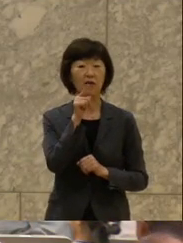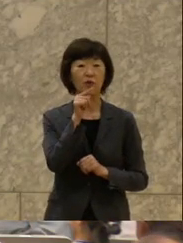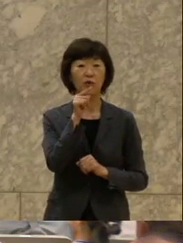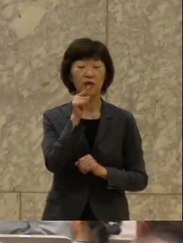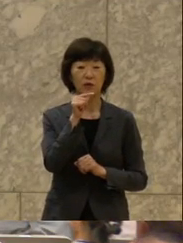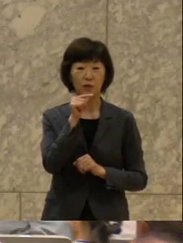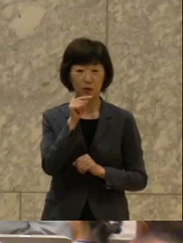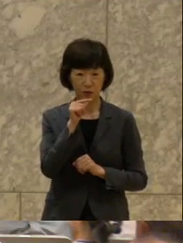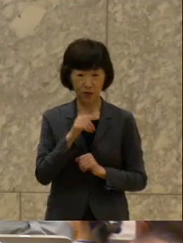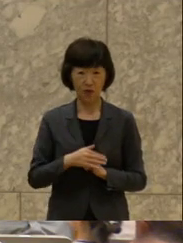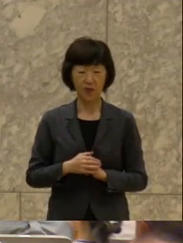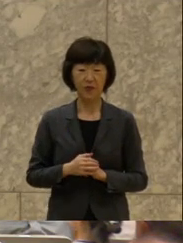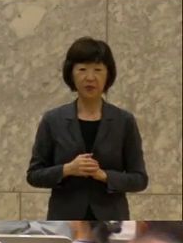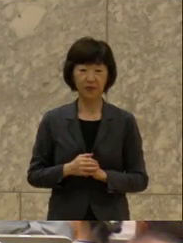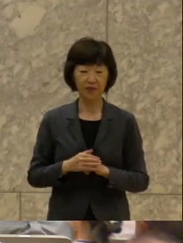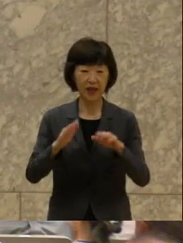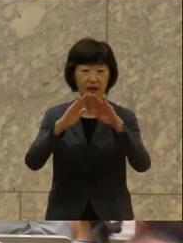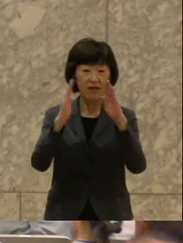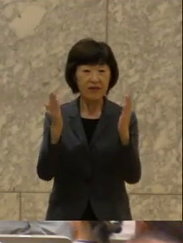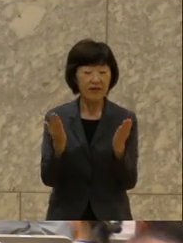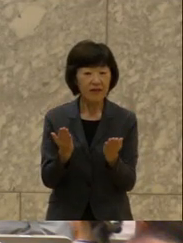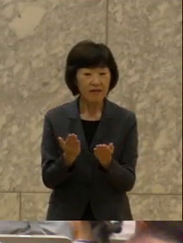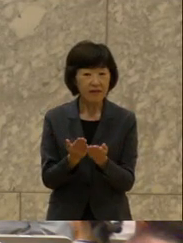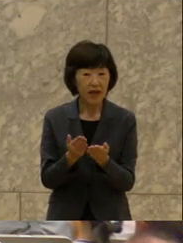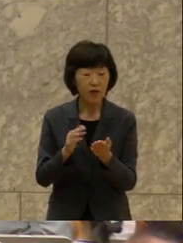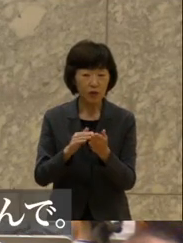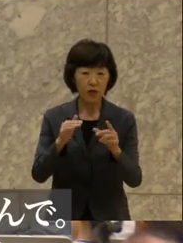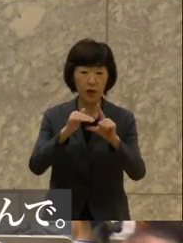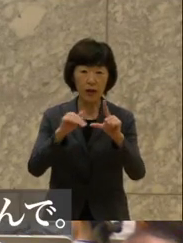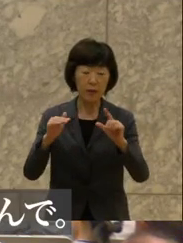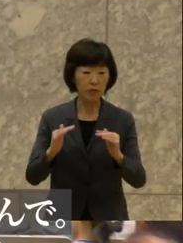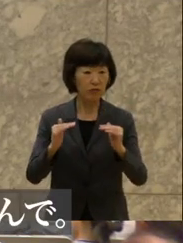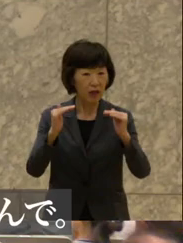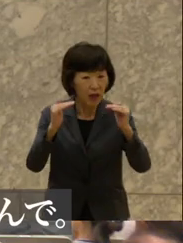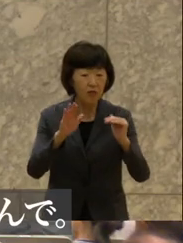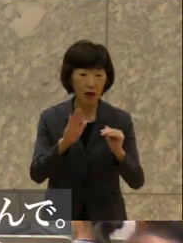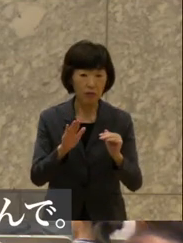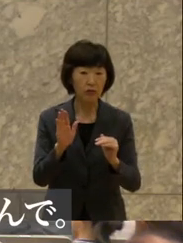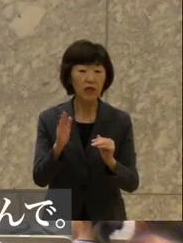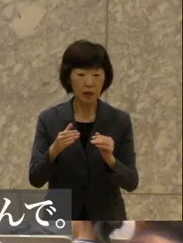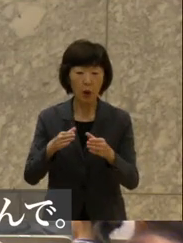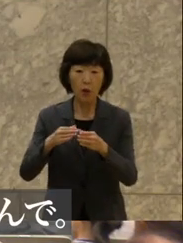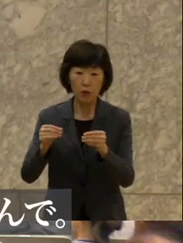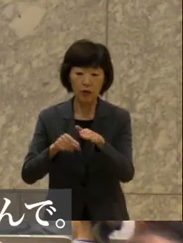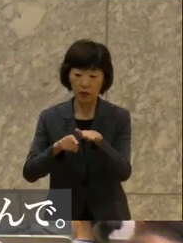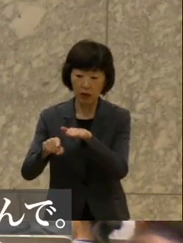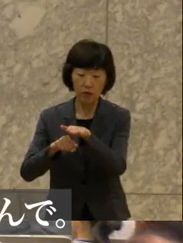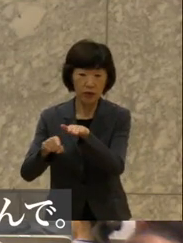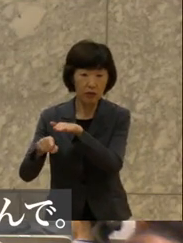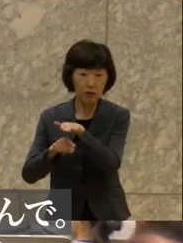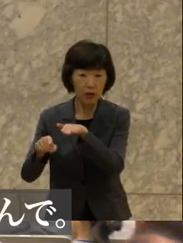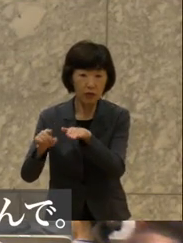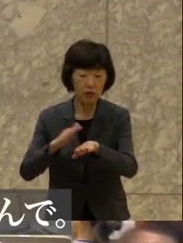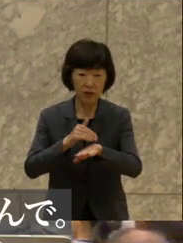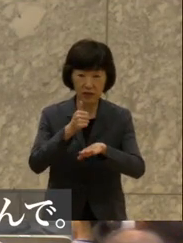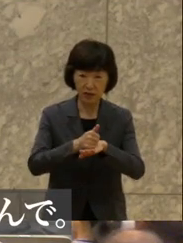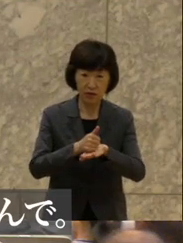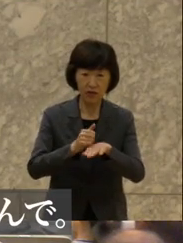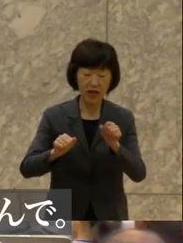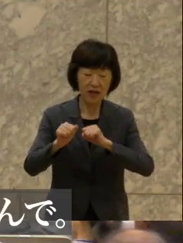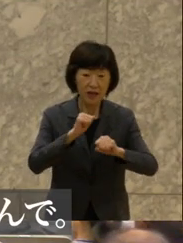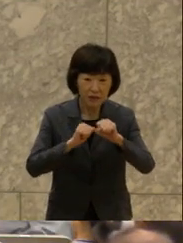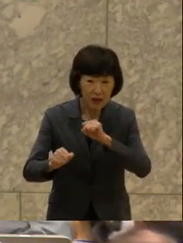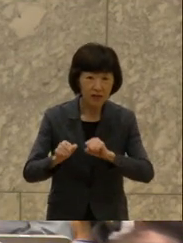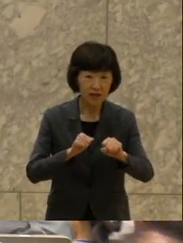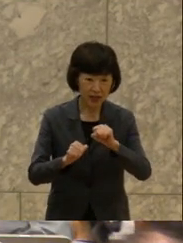高い全体として高いレベルもそうなんだけどその国を代表していろんな国から来られて活躍されてる姿